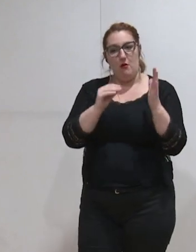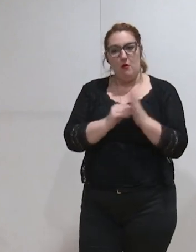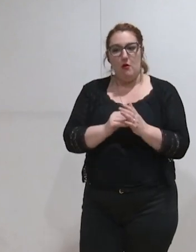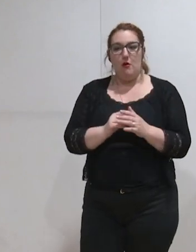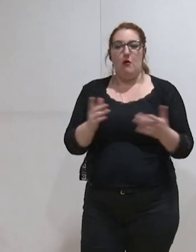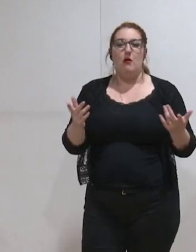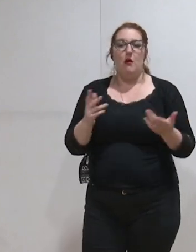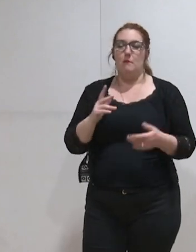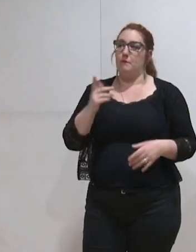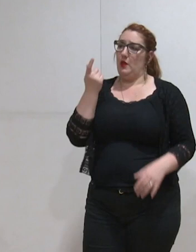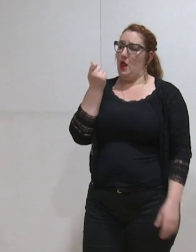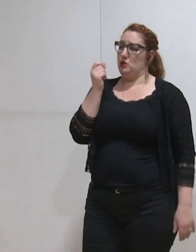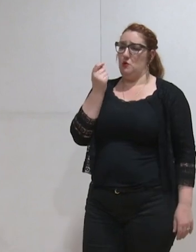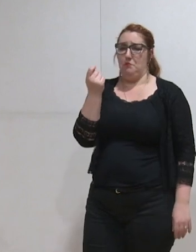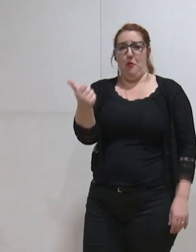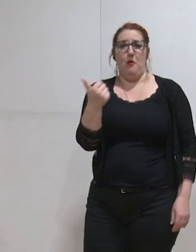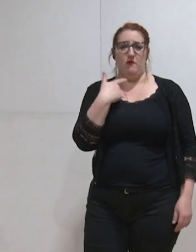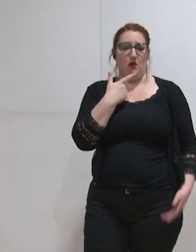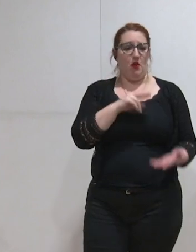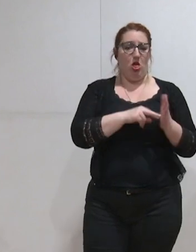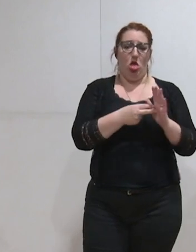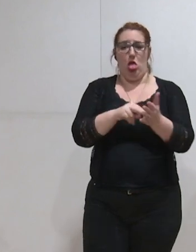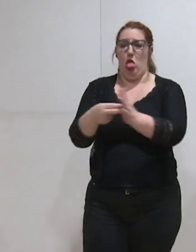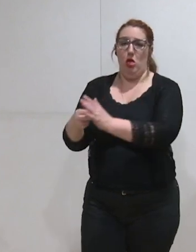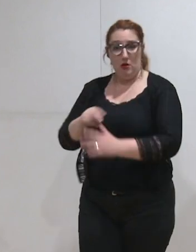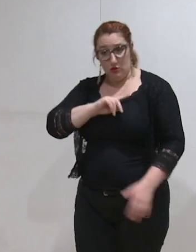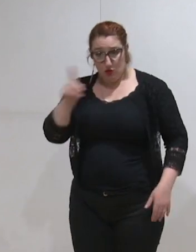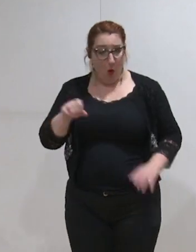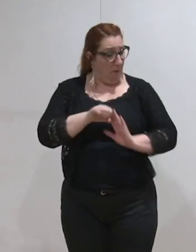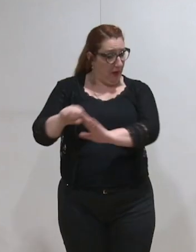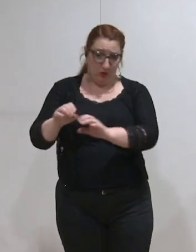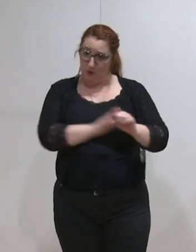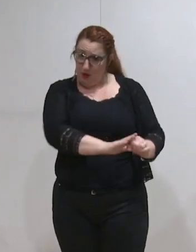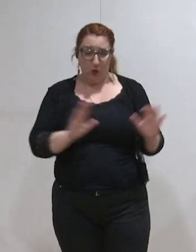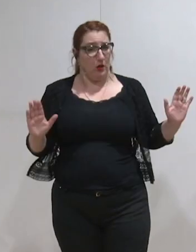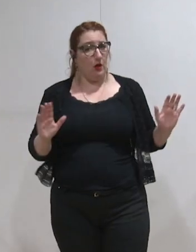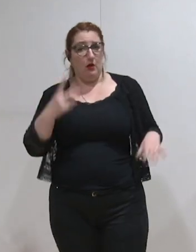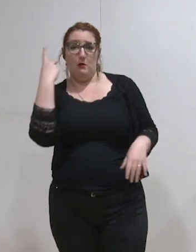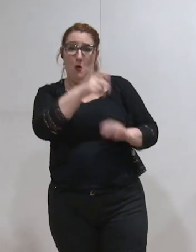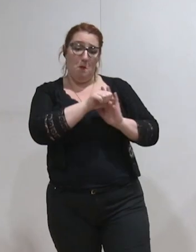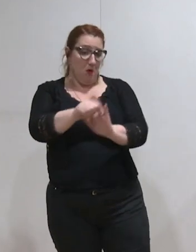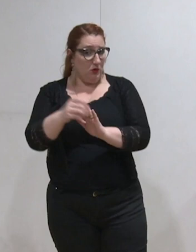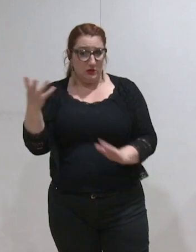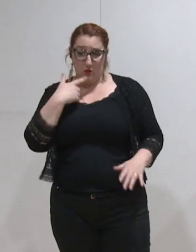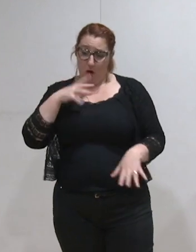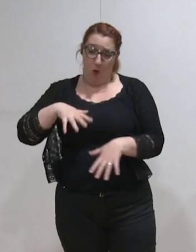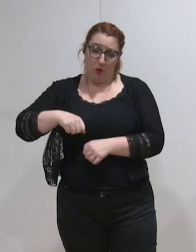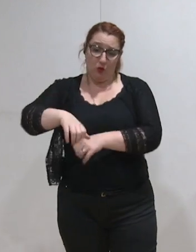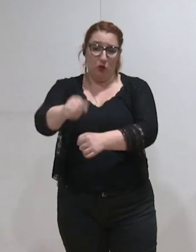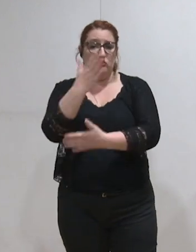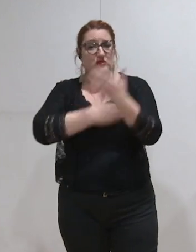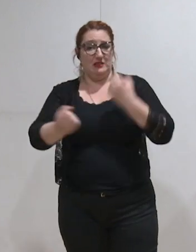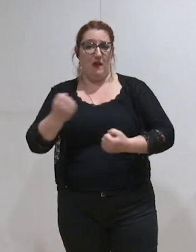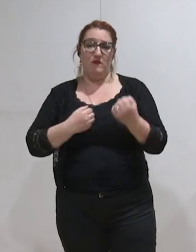pénurie non on a des on a des priorités à établir on a des priorités vos priorités ça a été de continuer à recruter dans des services